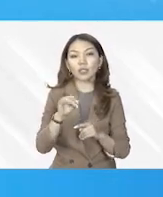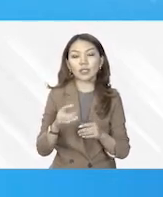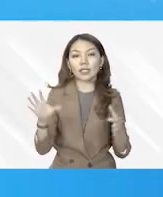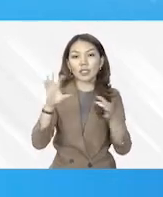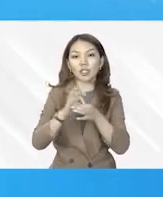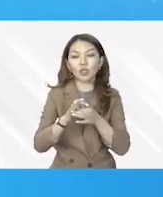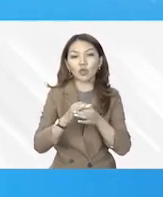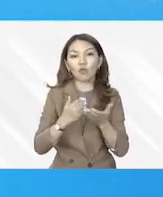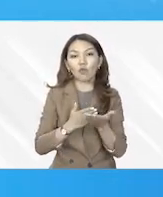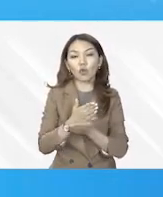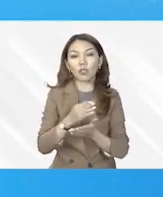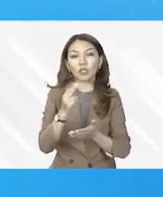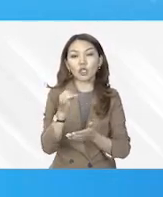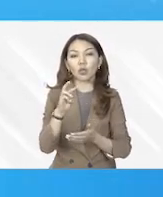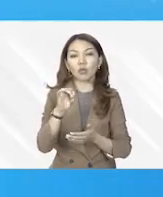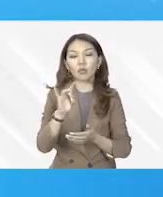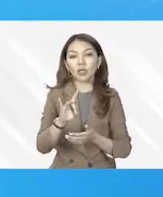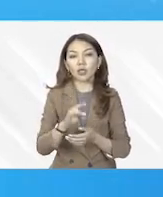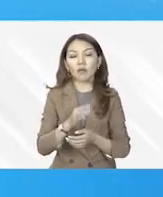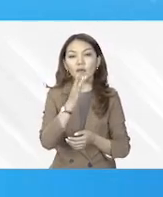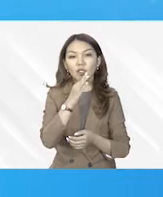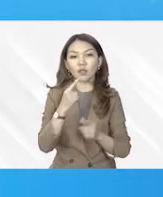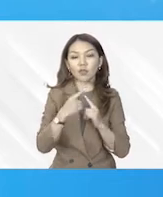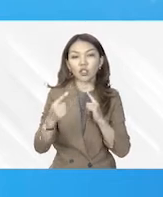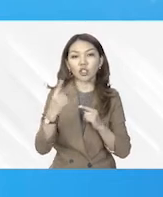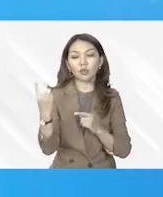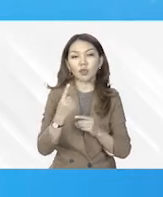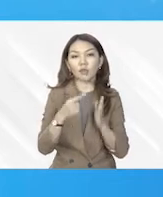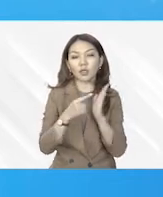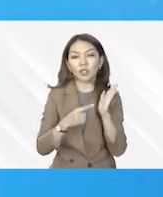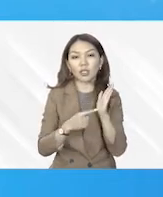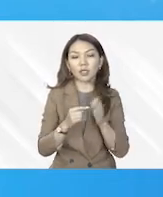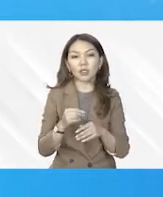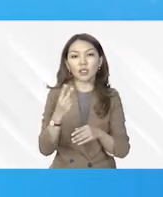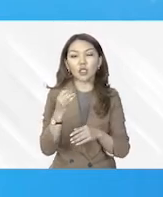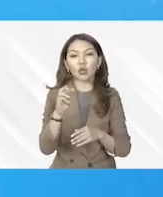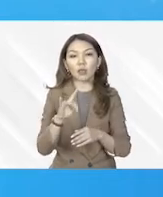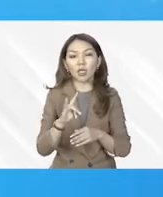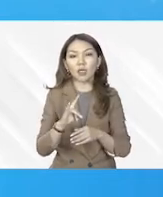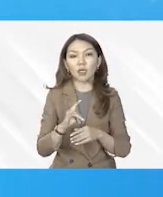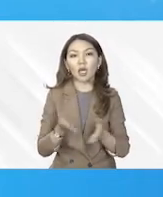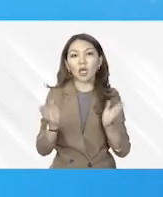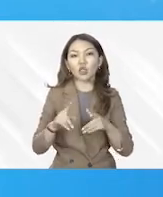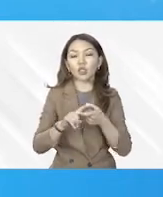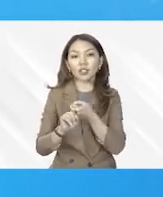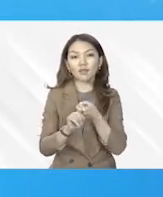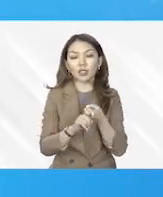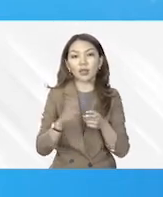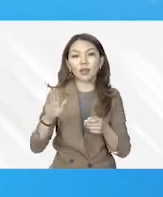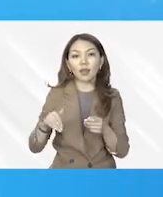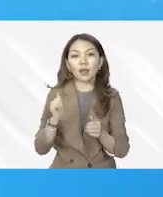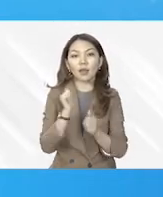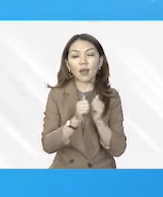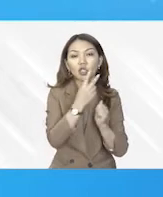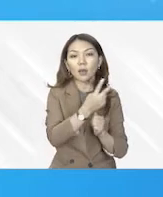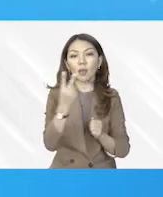соединенные в области центромер. В течение первого деления мейоза их центромеры остаются связанными. Далее каждая